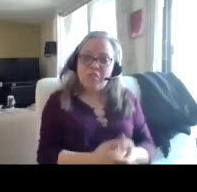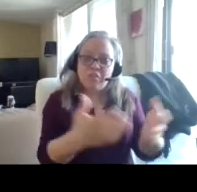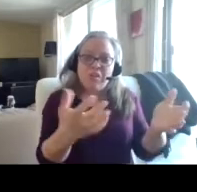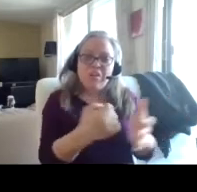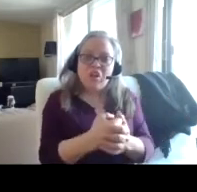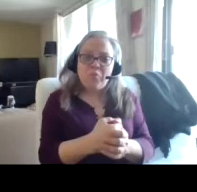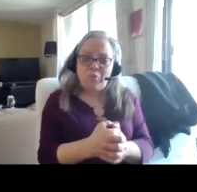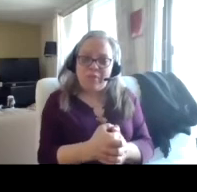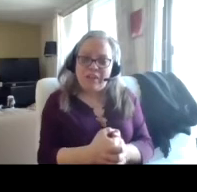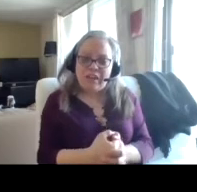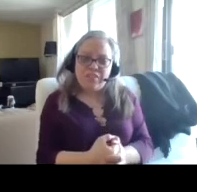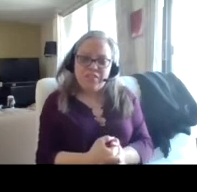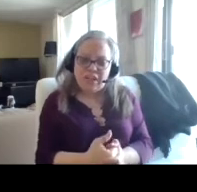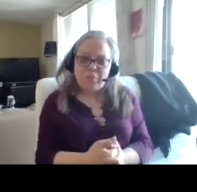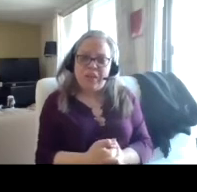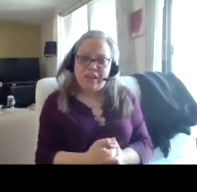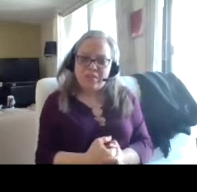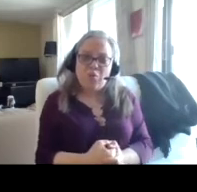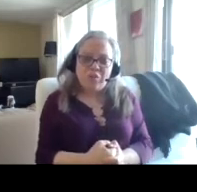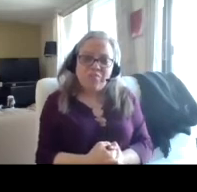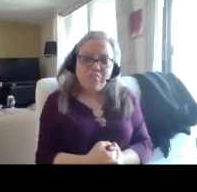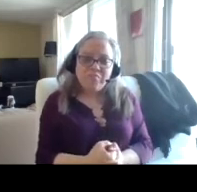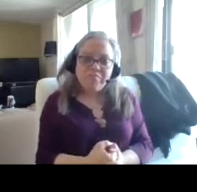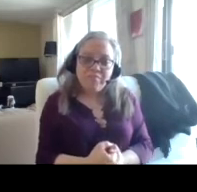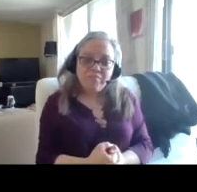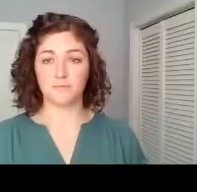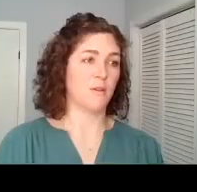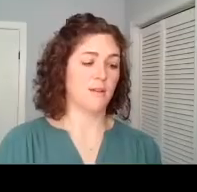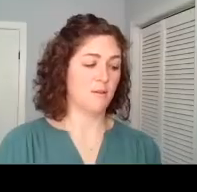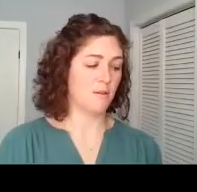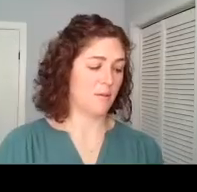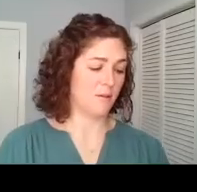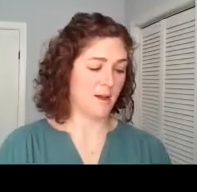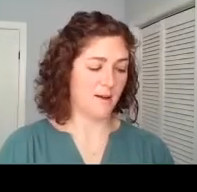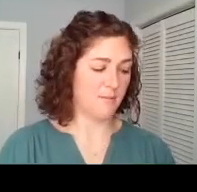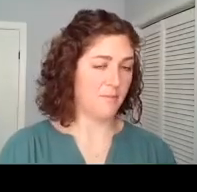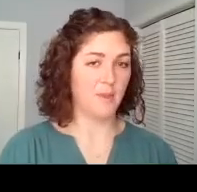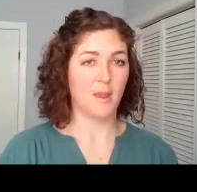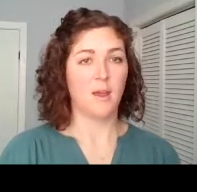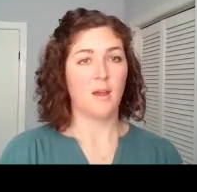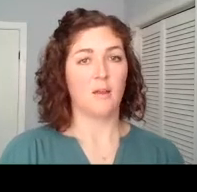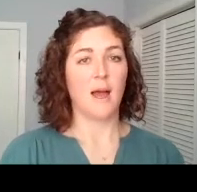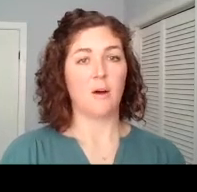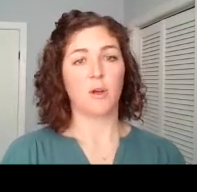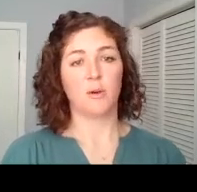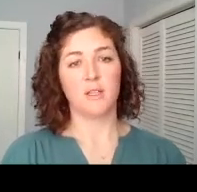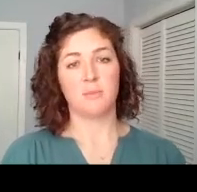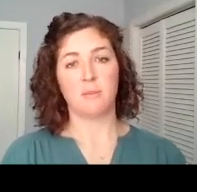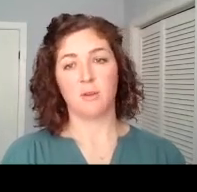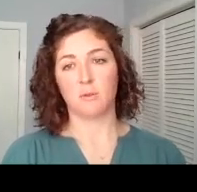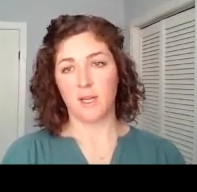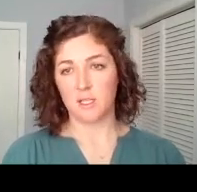Je redonne maintenant la parole à Chantal. Elle vous parlera davantage du plan de vaccination. Merci.